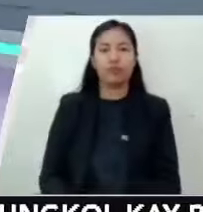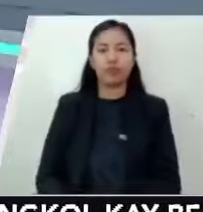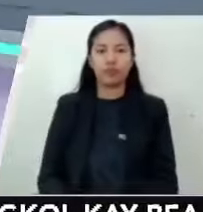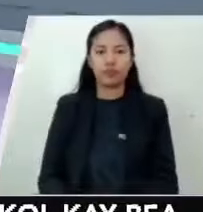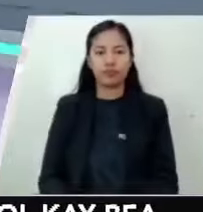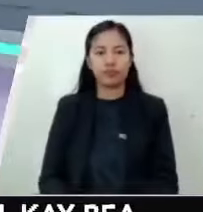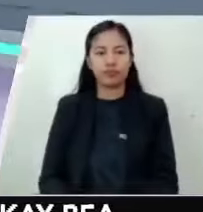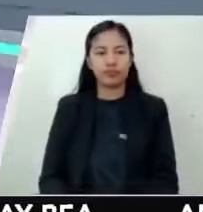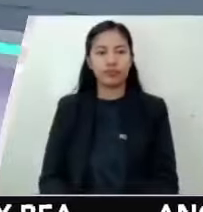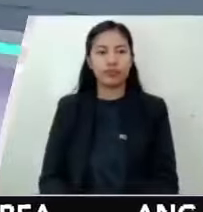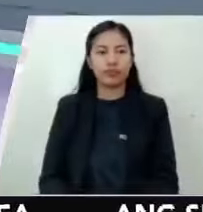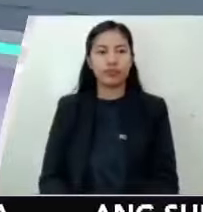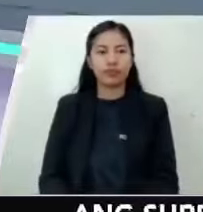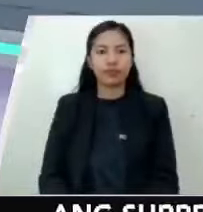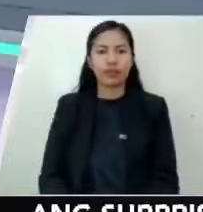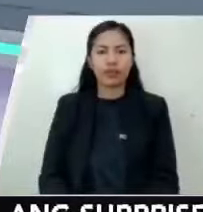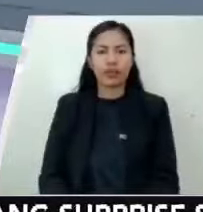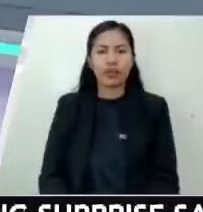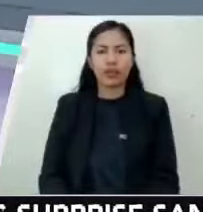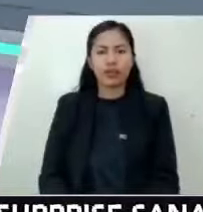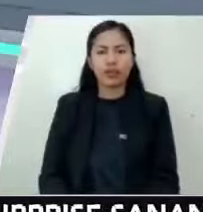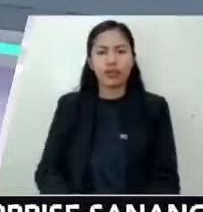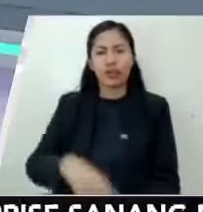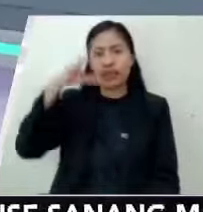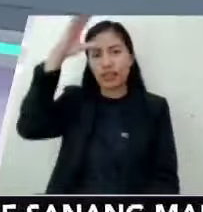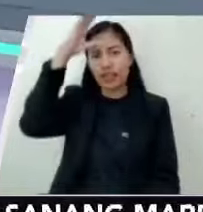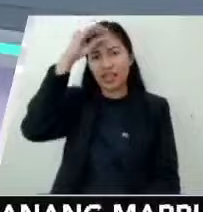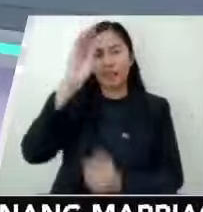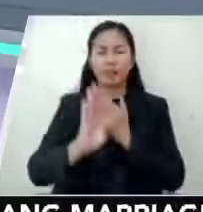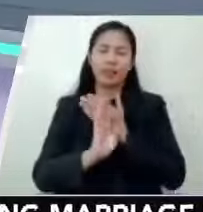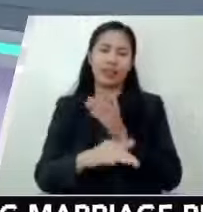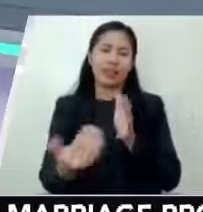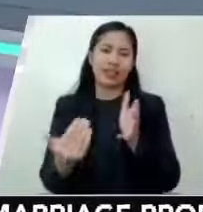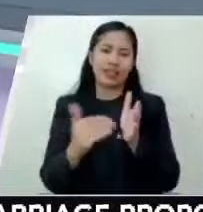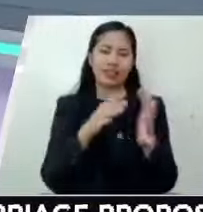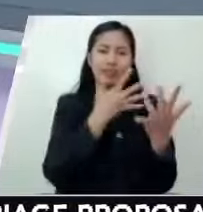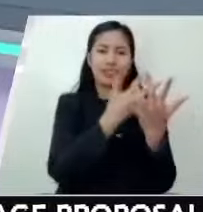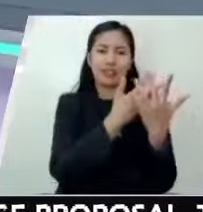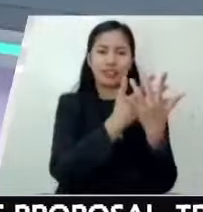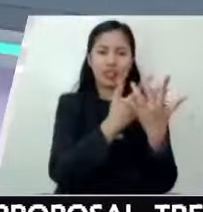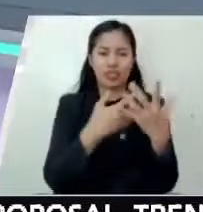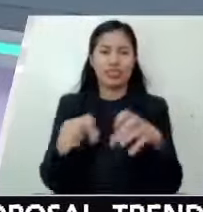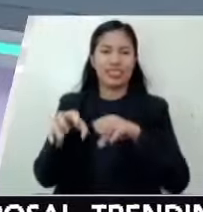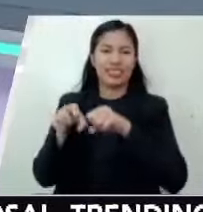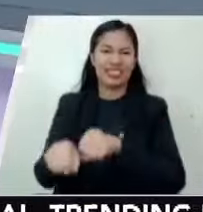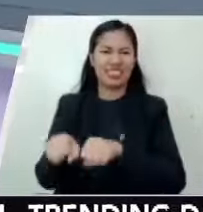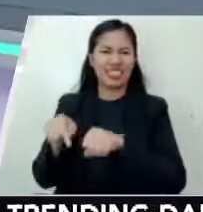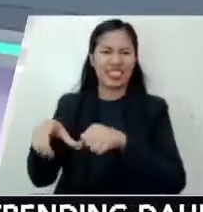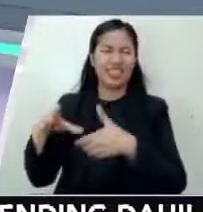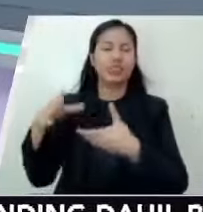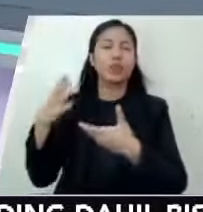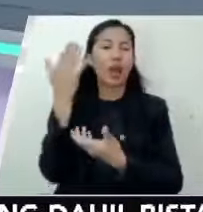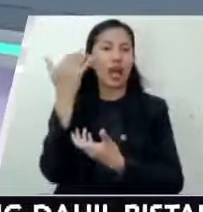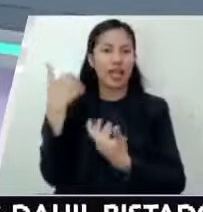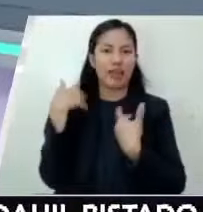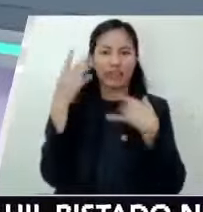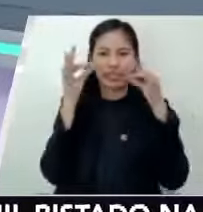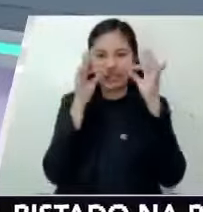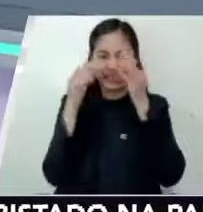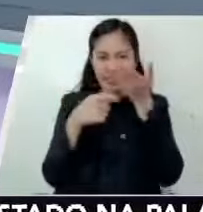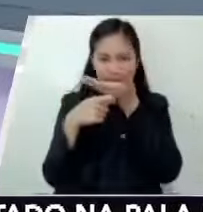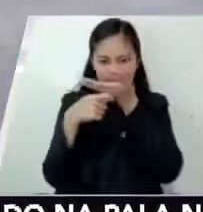Balikulungan ang lalaking nahulihan ng mahigit 2 milyong pisong halaga ng shabu sa Caloocan. Balitang hatid ni Marisol